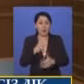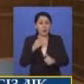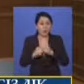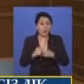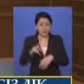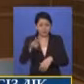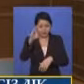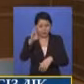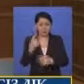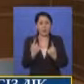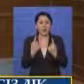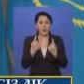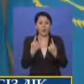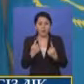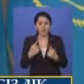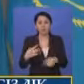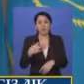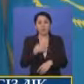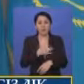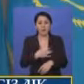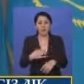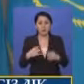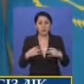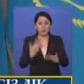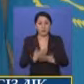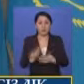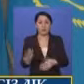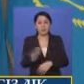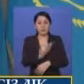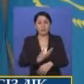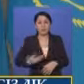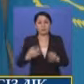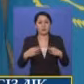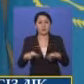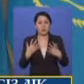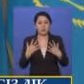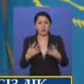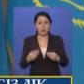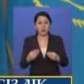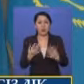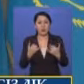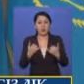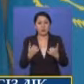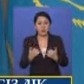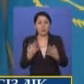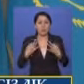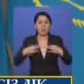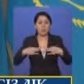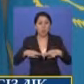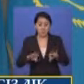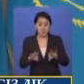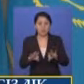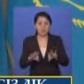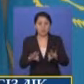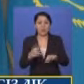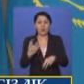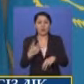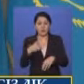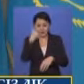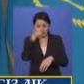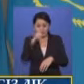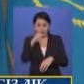елдің ең ұлы, ең қастерлі мерекесі бар. Біз үшін ол тәуелсіздік күні. Бүгін біз сол тәуелсіздіктің 30 жылдығына